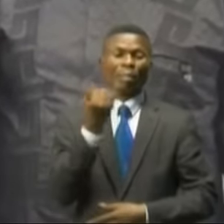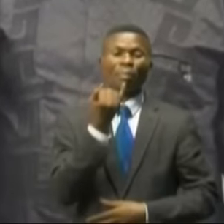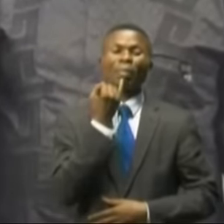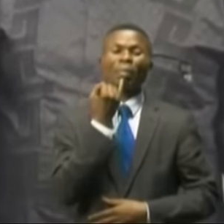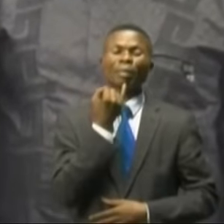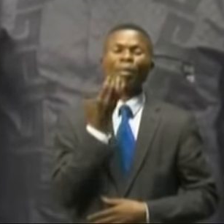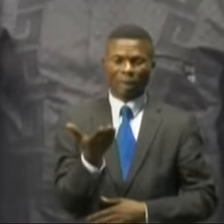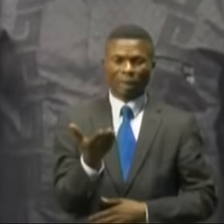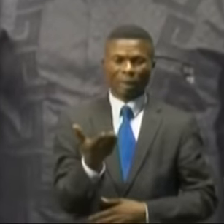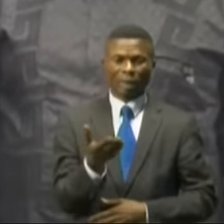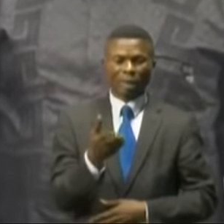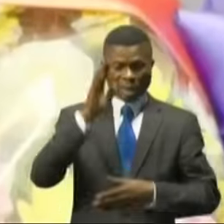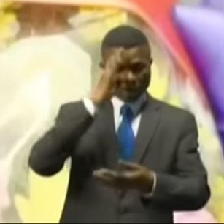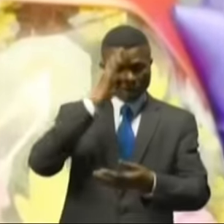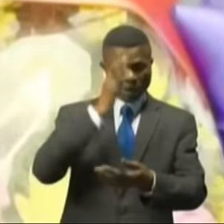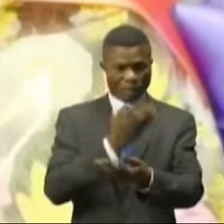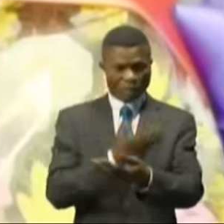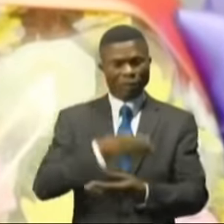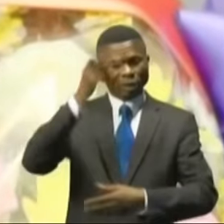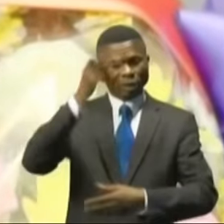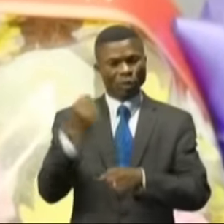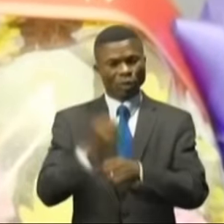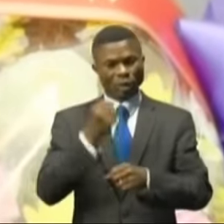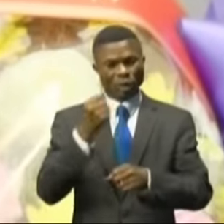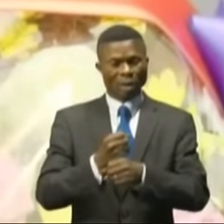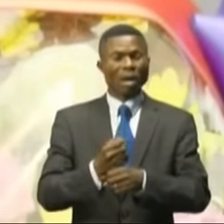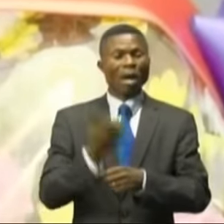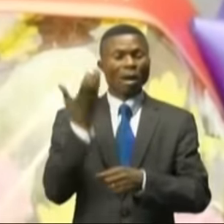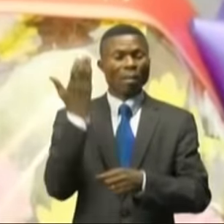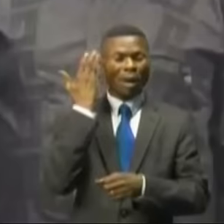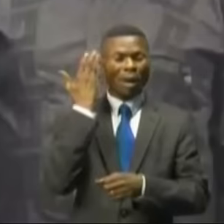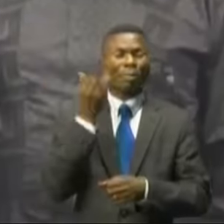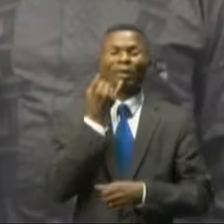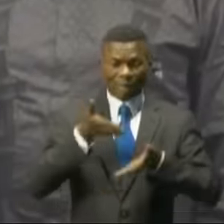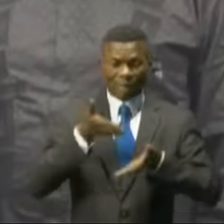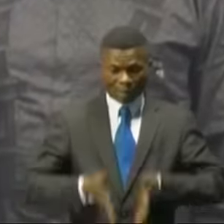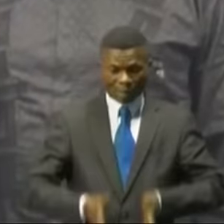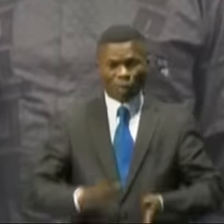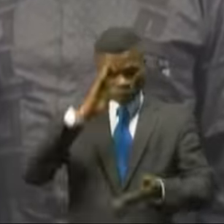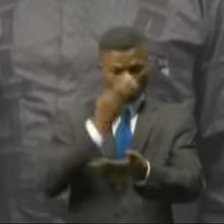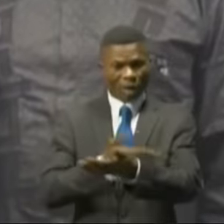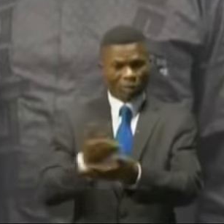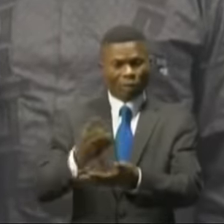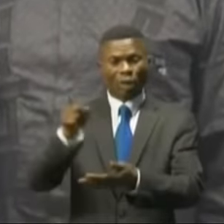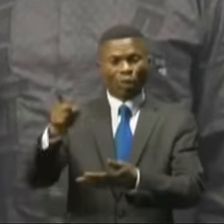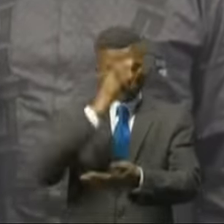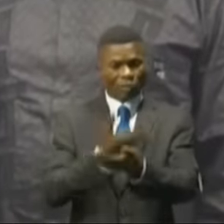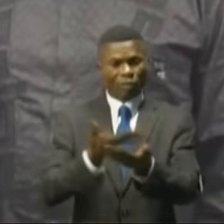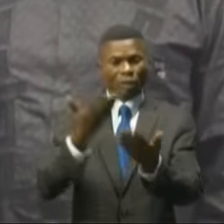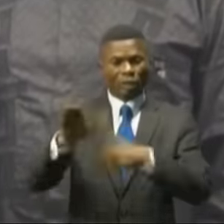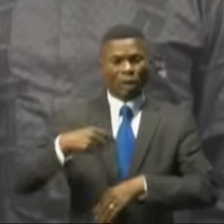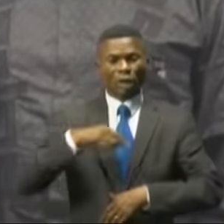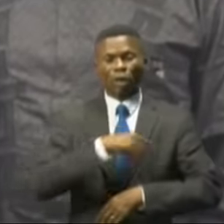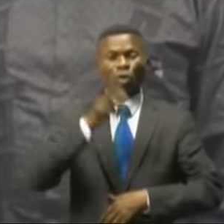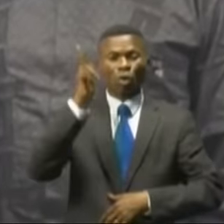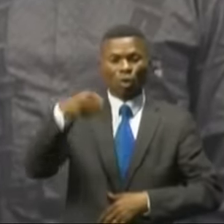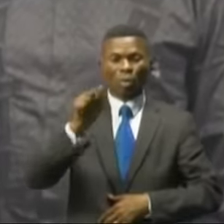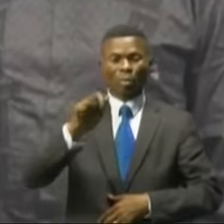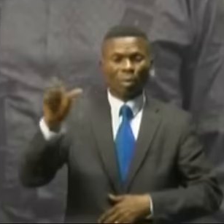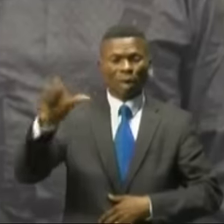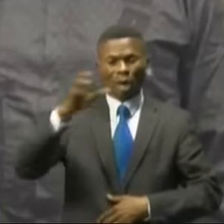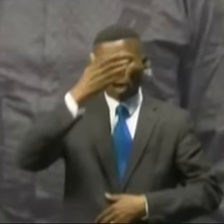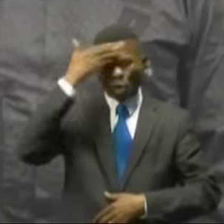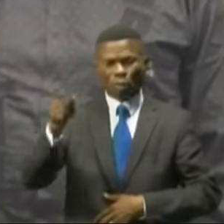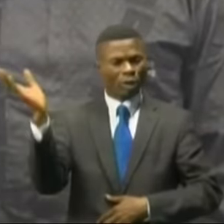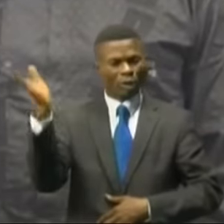enfant biologique et politique, le patriarche Antoine Gizenga immortel. Nous, les Palous, nous l'avions dit, nous n'oublierons jamais cet homme